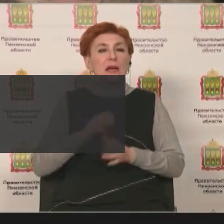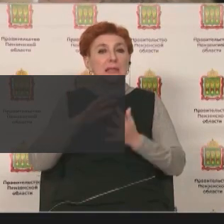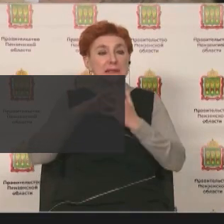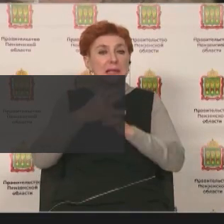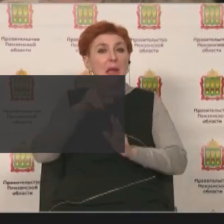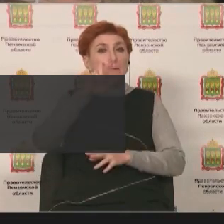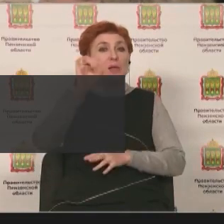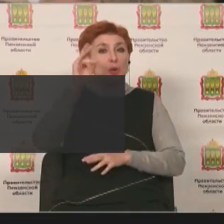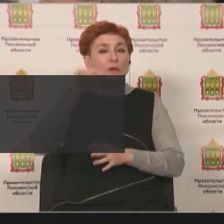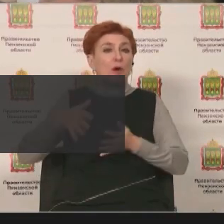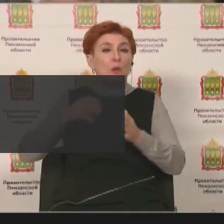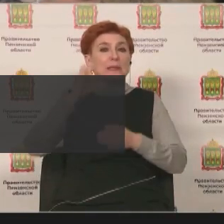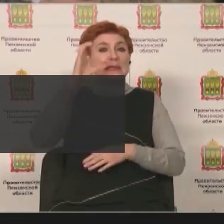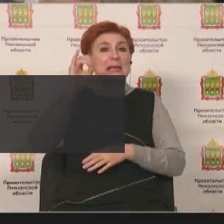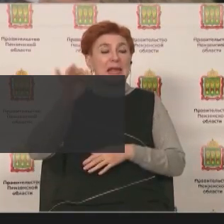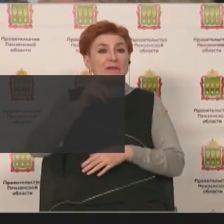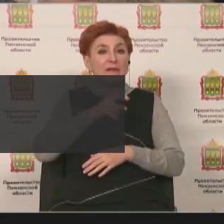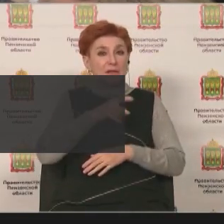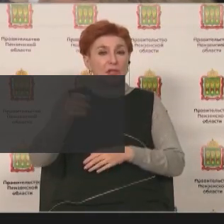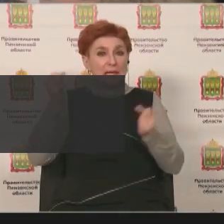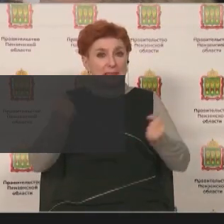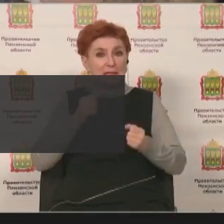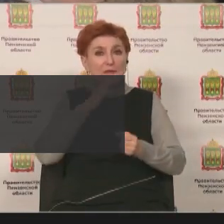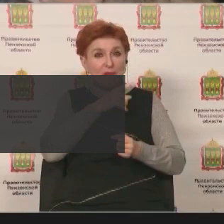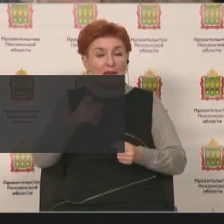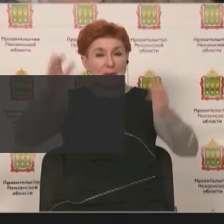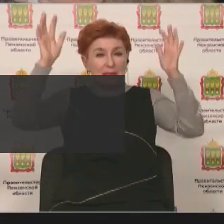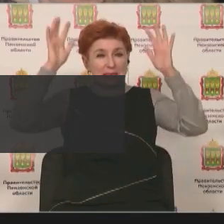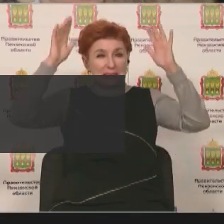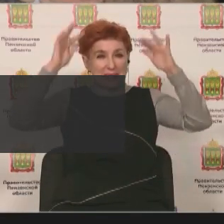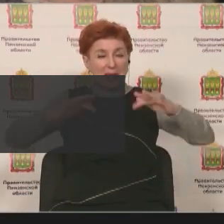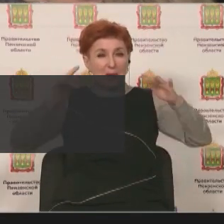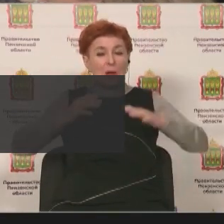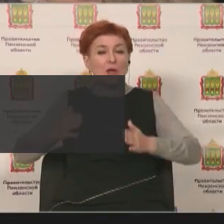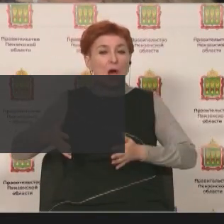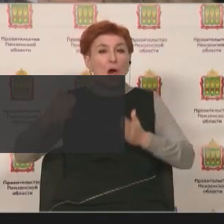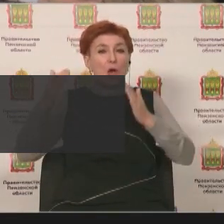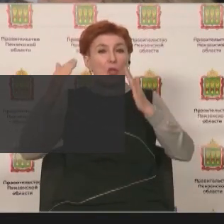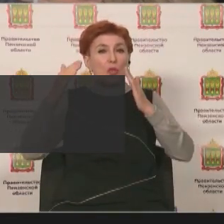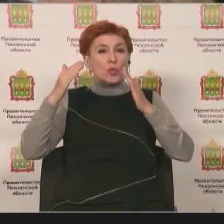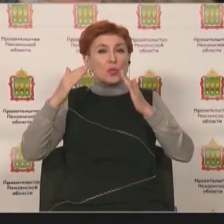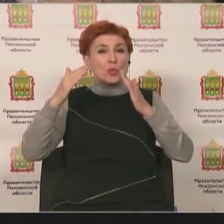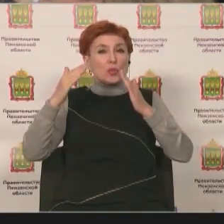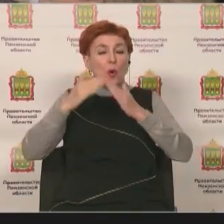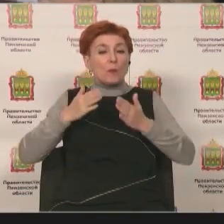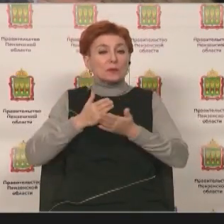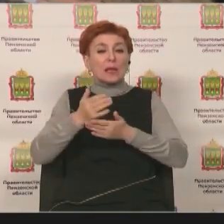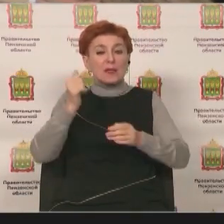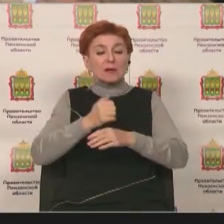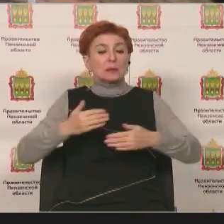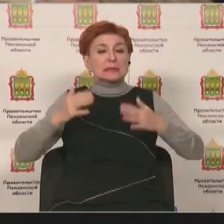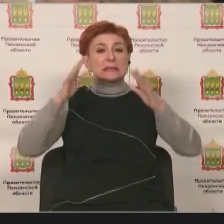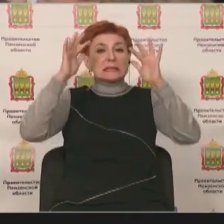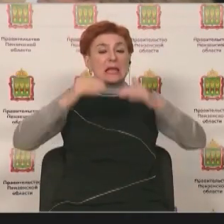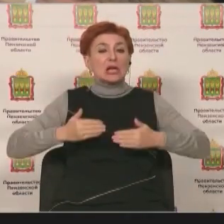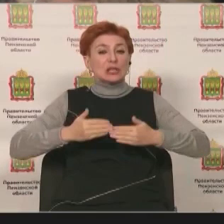Бессоновка по улице Сиреневой в период зимы, а именно во время снегопадов, к дому проехать невозможно. Снег не чистит. В прошлом году этот